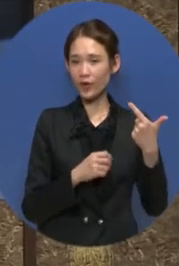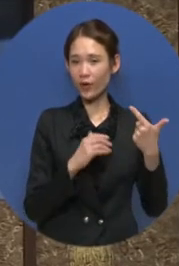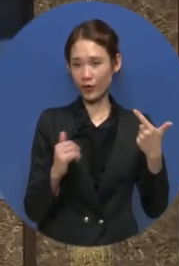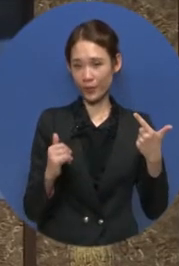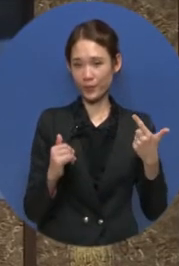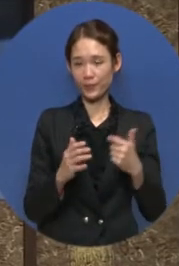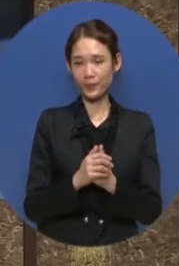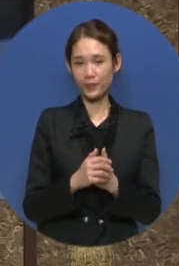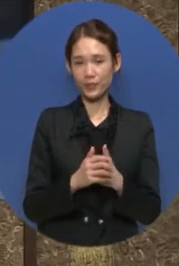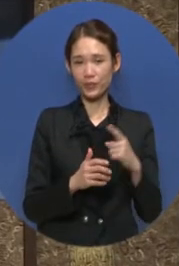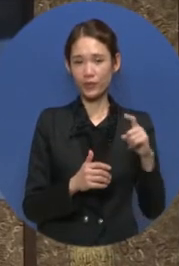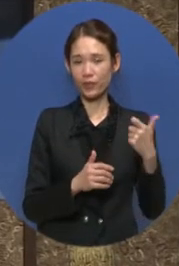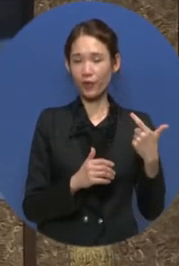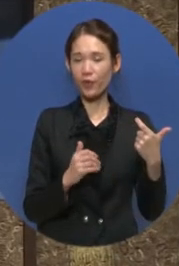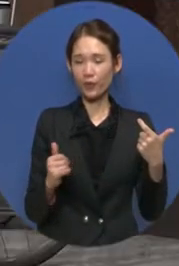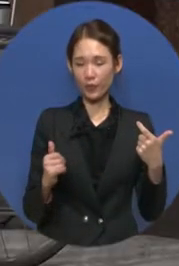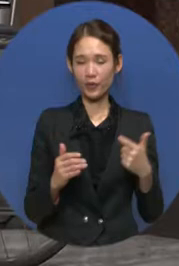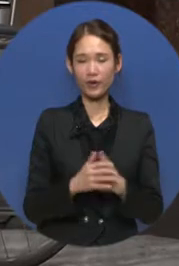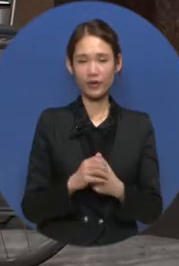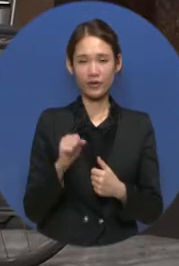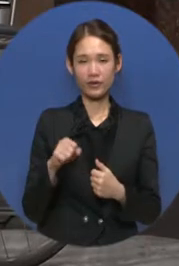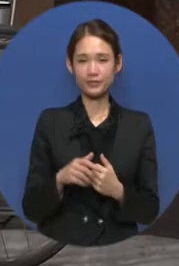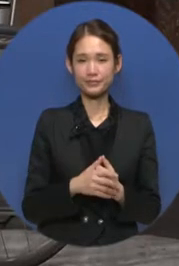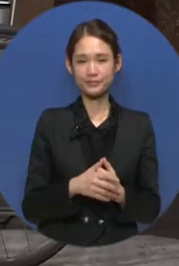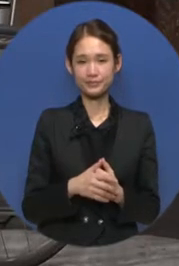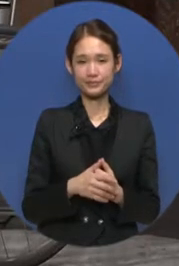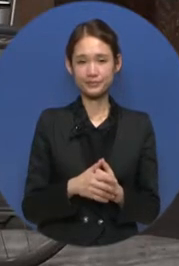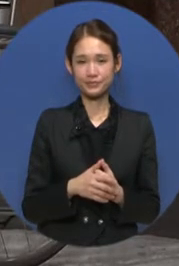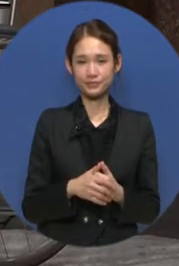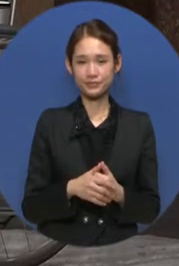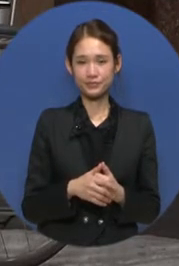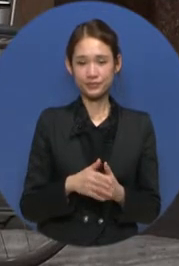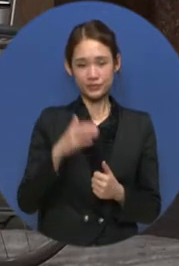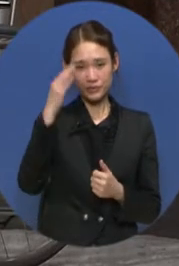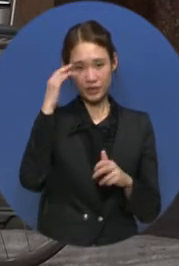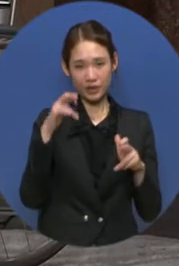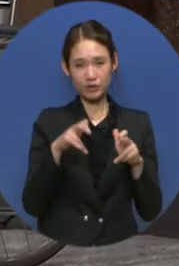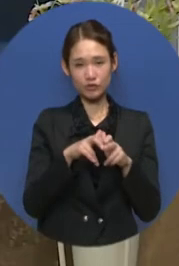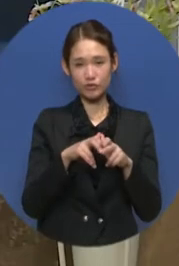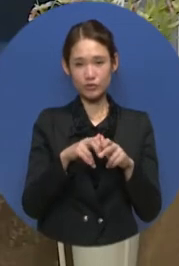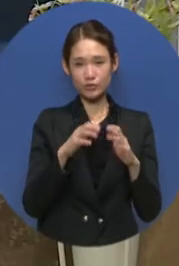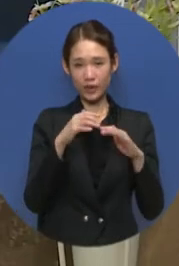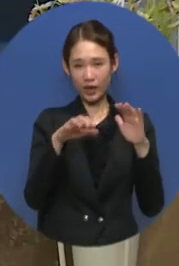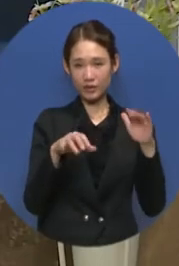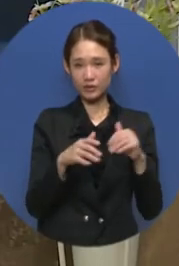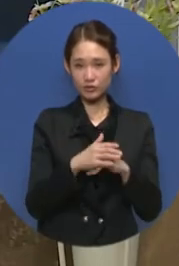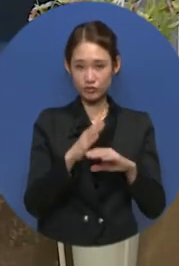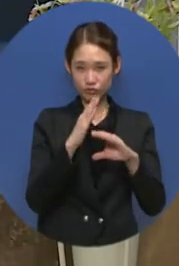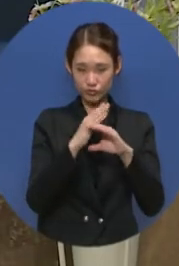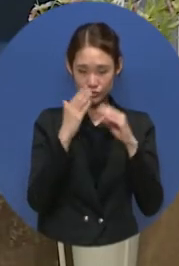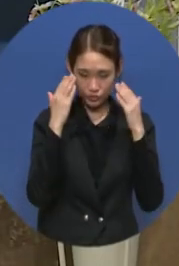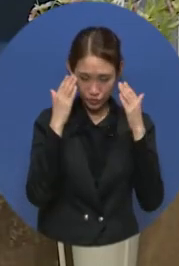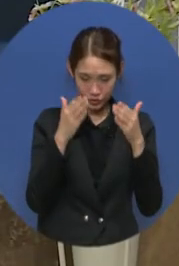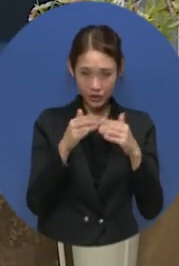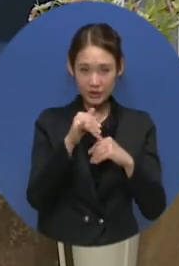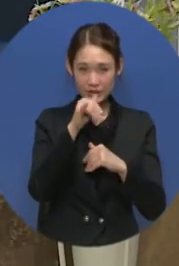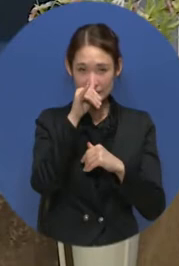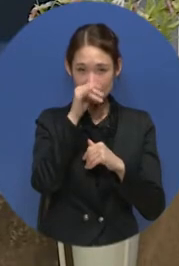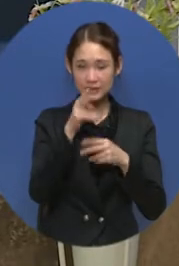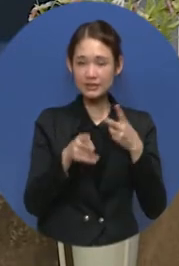아, 16분 정도요? 네. 네. 그러면은 지금 이 한국 장애우 마을에서 중점적으로 진행하고